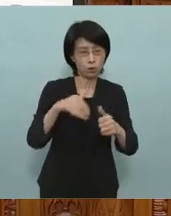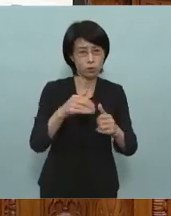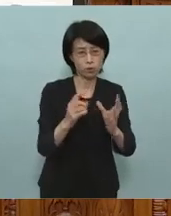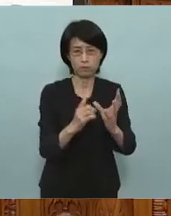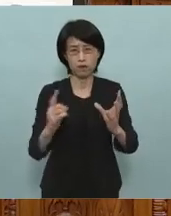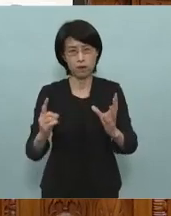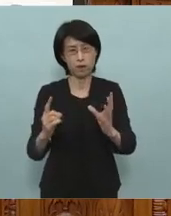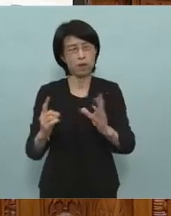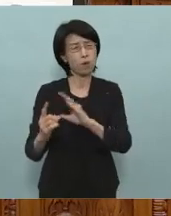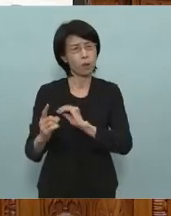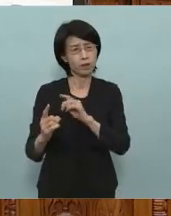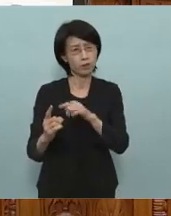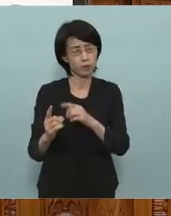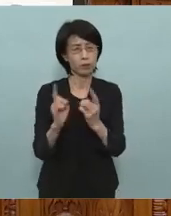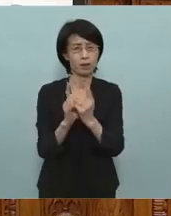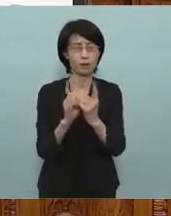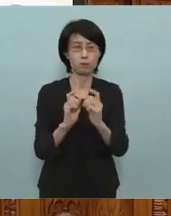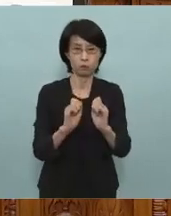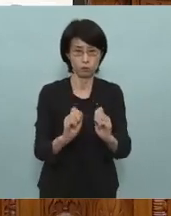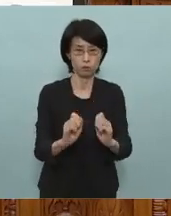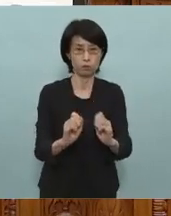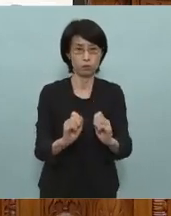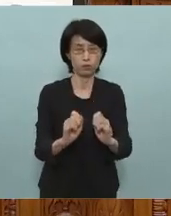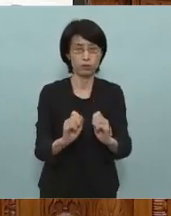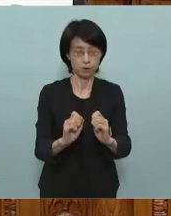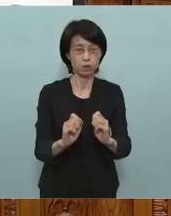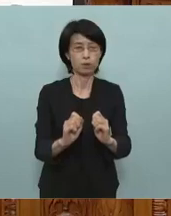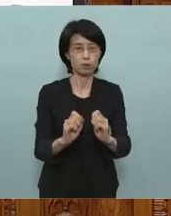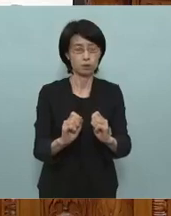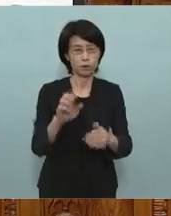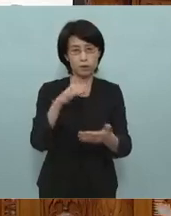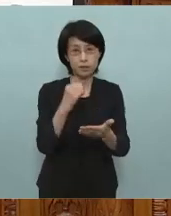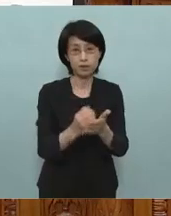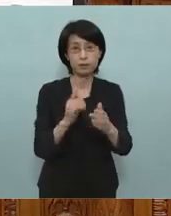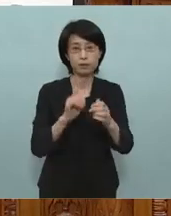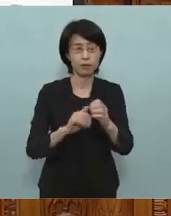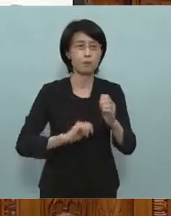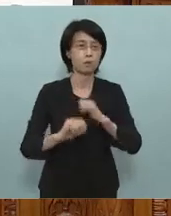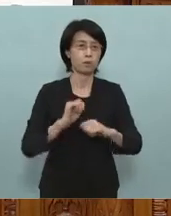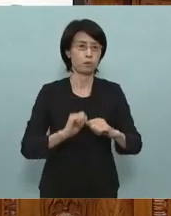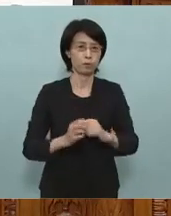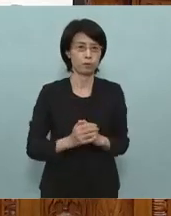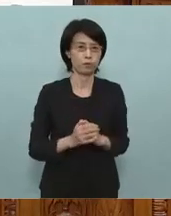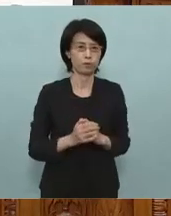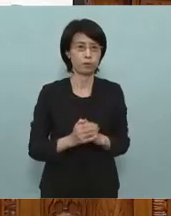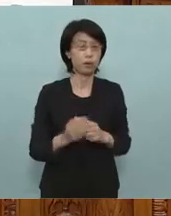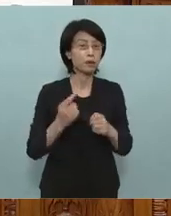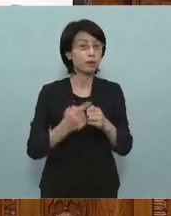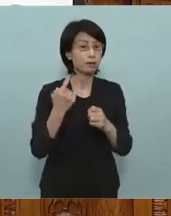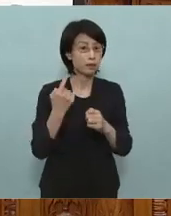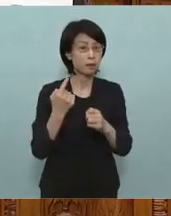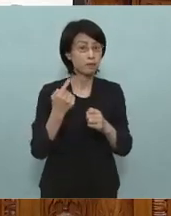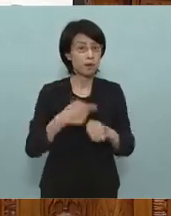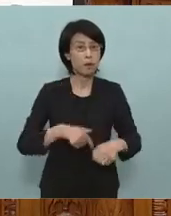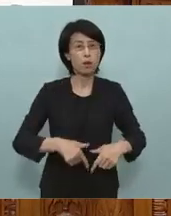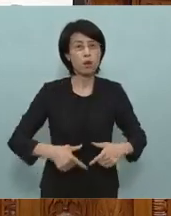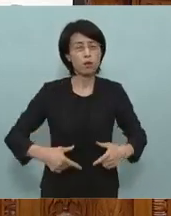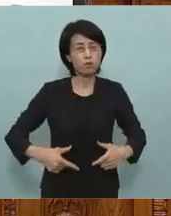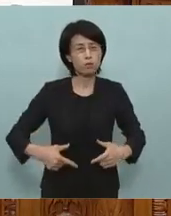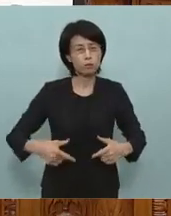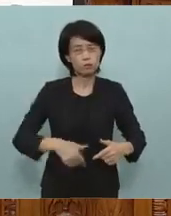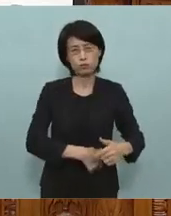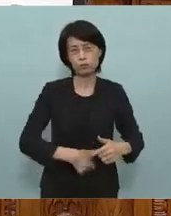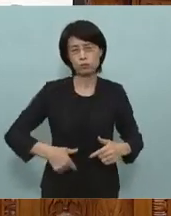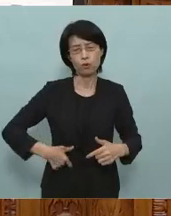孤立対策など法律社会の実現に取り組みます昨年の福岡に